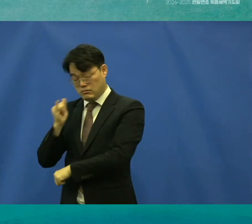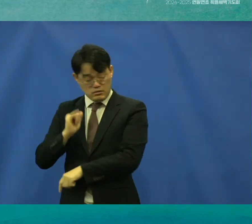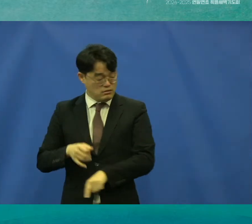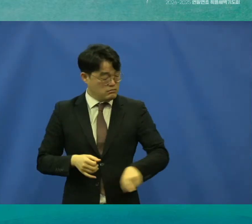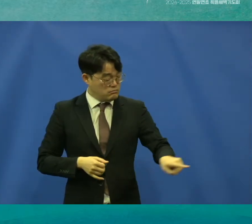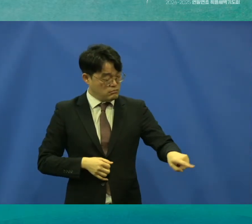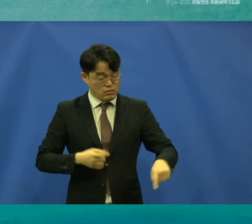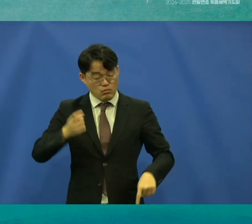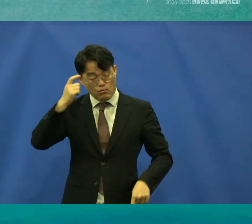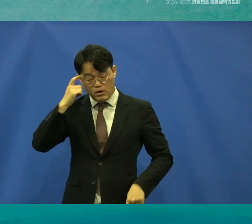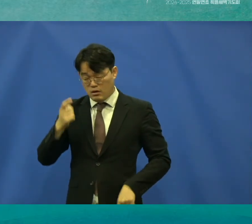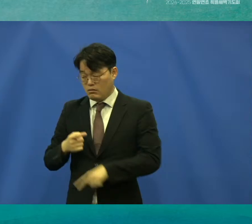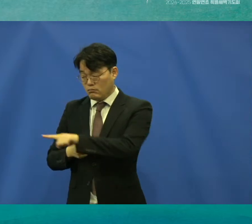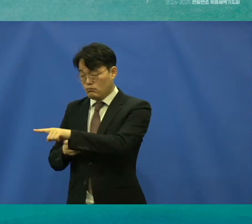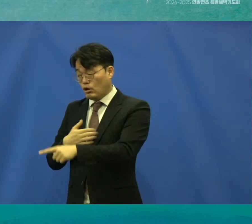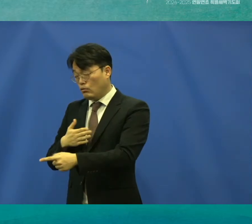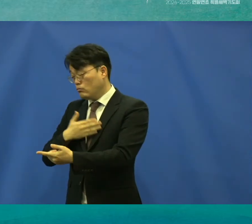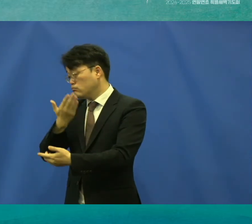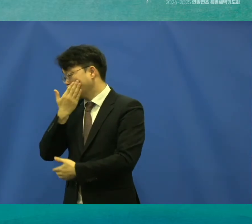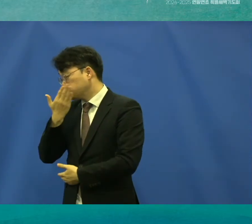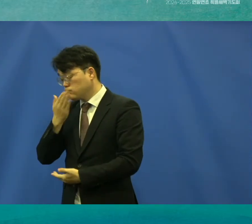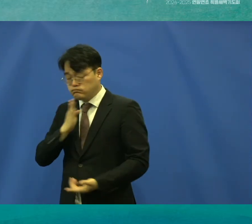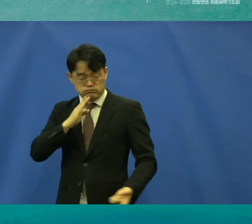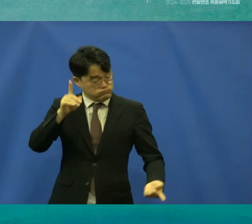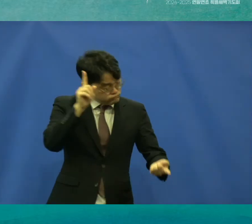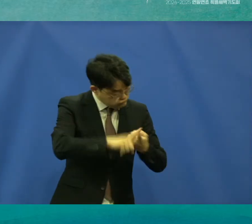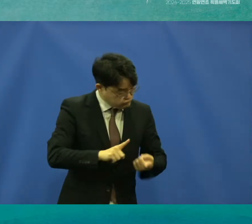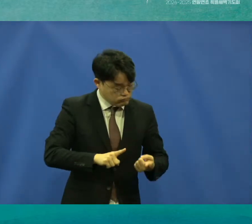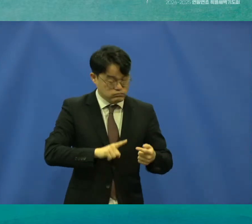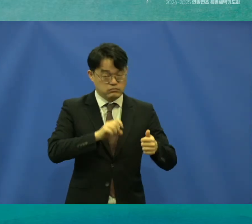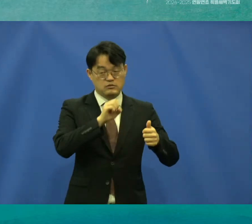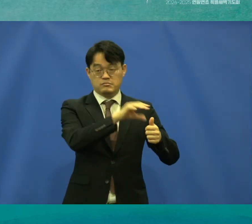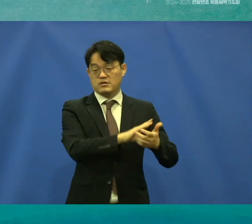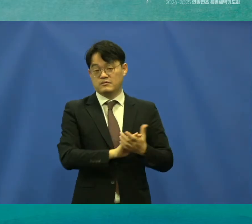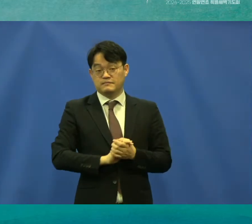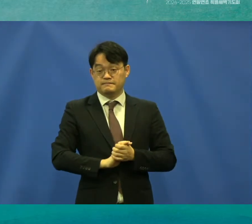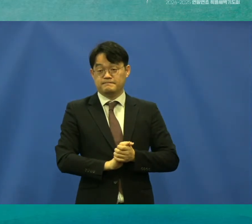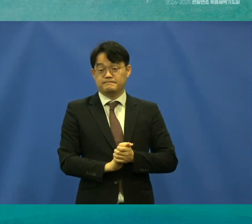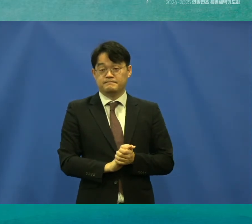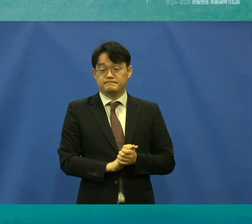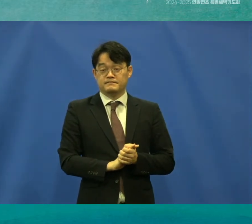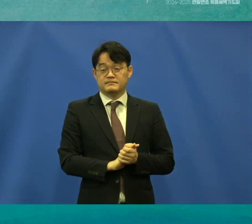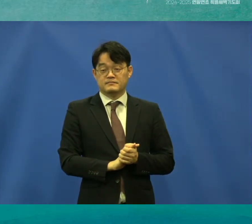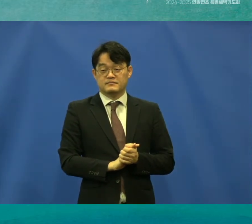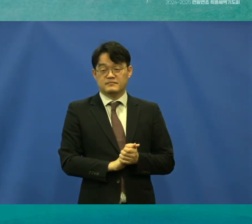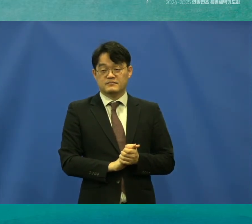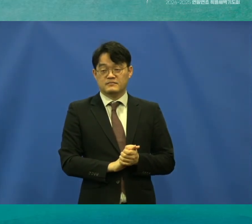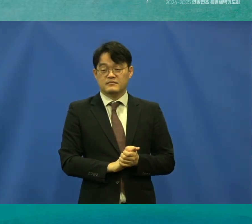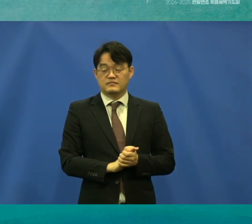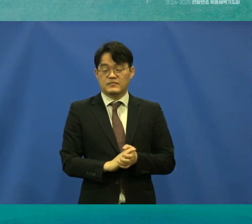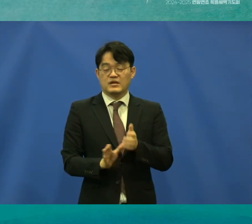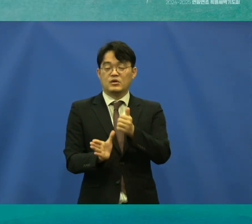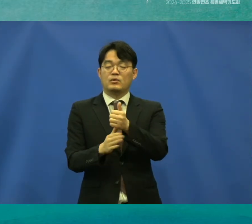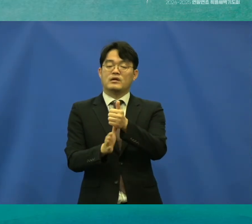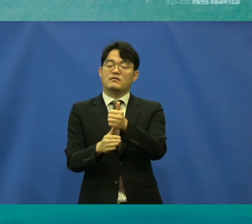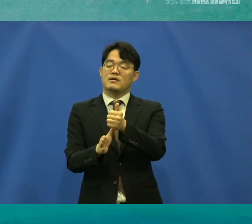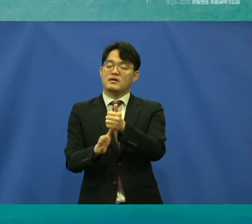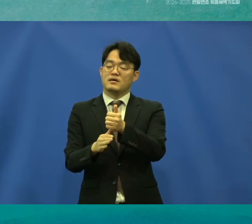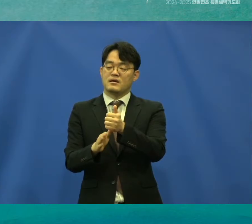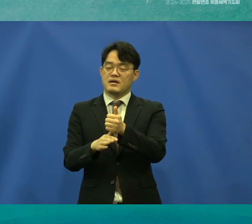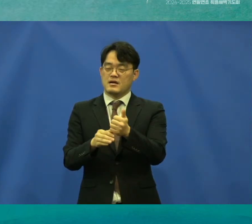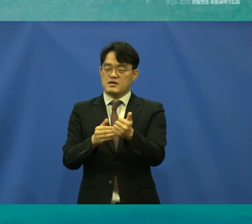어찌 아끼지 아니하겠느냐 하시니라. 이 요나스의 이제 아주 중요한 이제